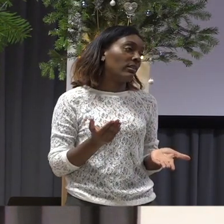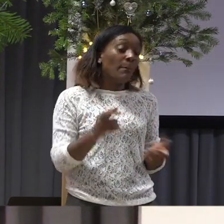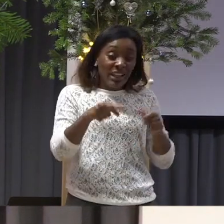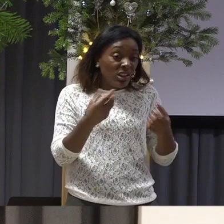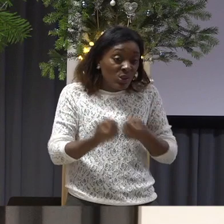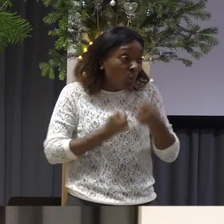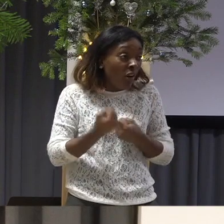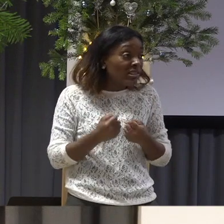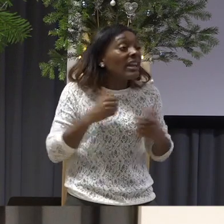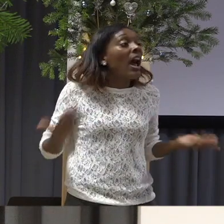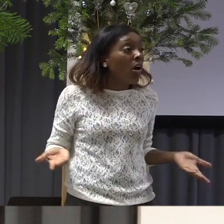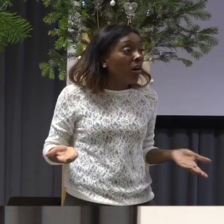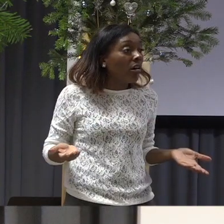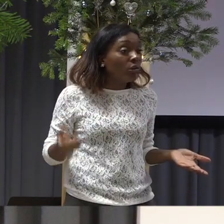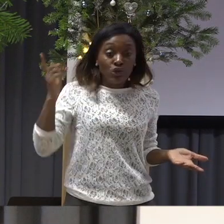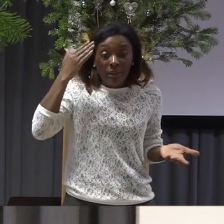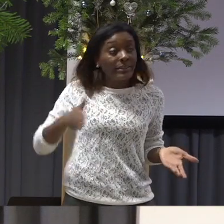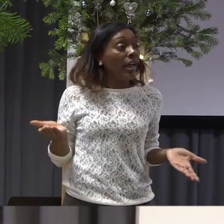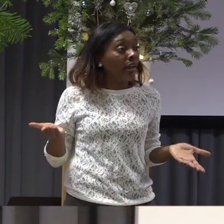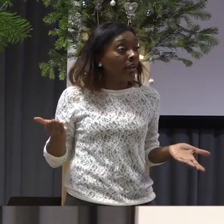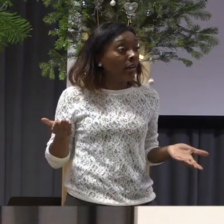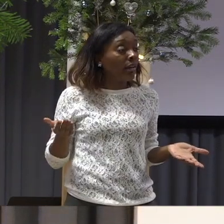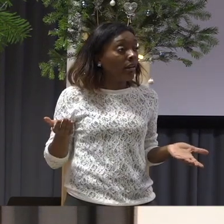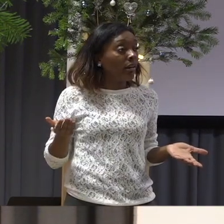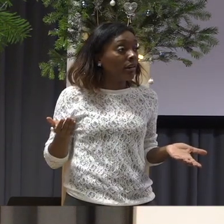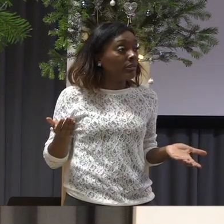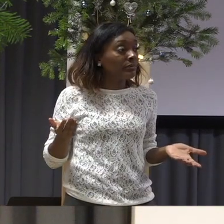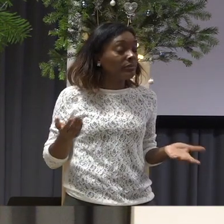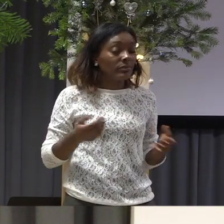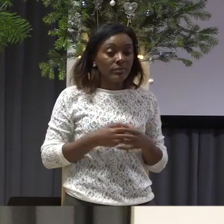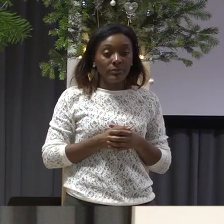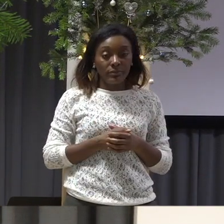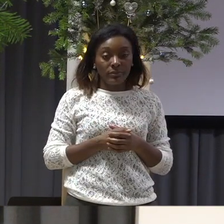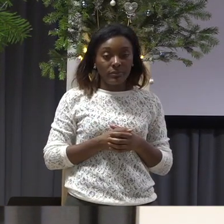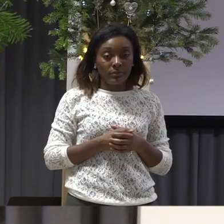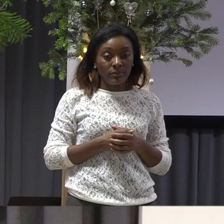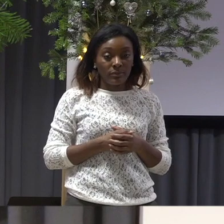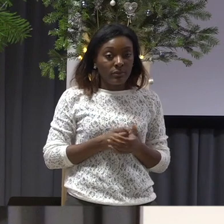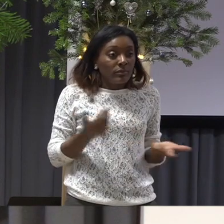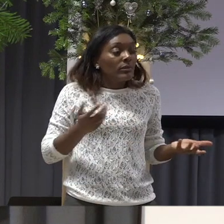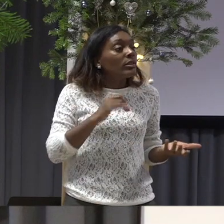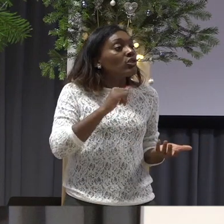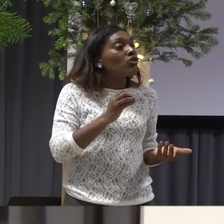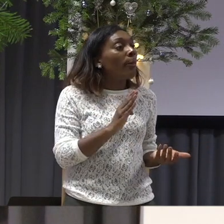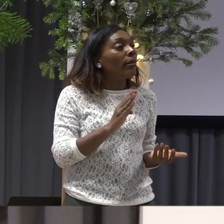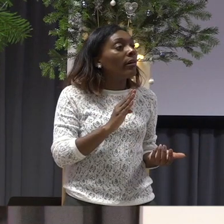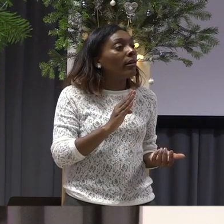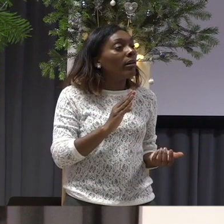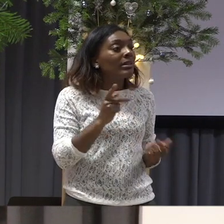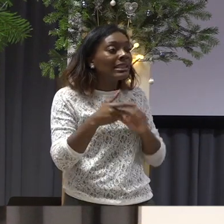On l'a dit à Job. Ses amis voulaient qu'il confesse un péché. Il dit, mais je vais bien confesser un péché, sauf que je ne l'ai pas fait.